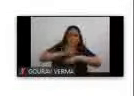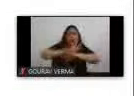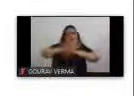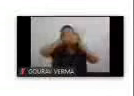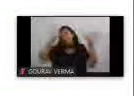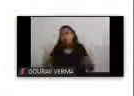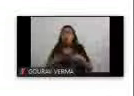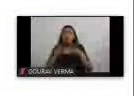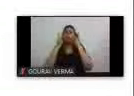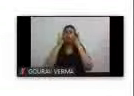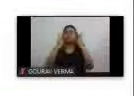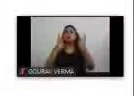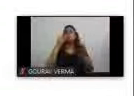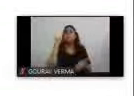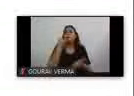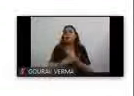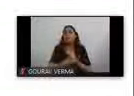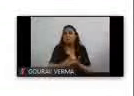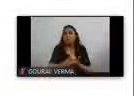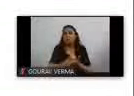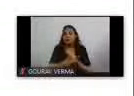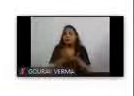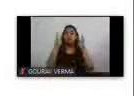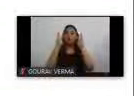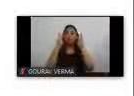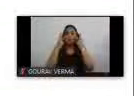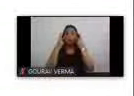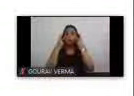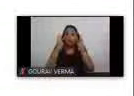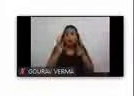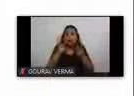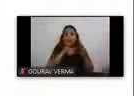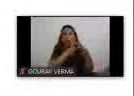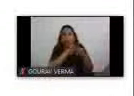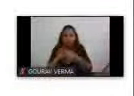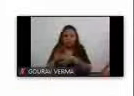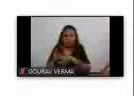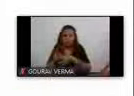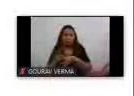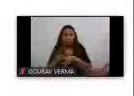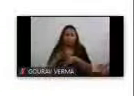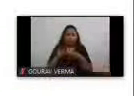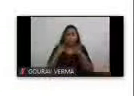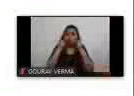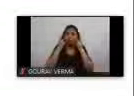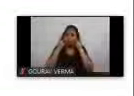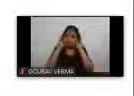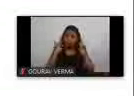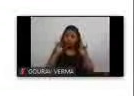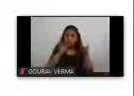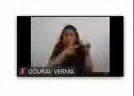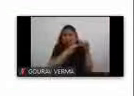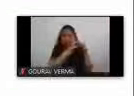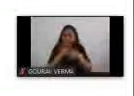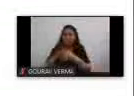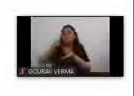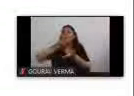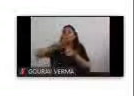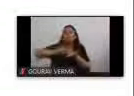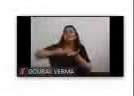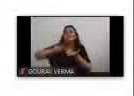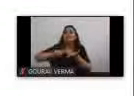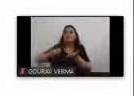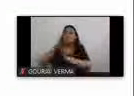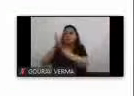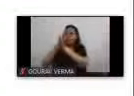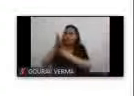ऑल्सो वेरी इंपॉर्टेंट फॉर डेवलपमेंट ऑफ लिटरेसी, लैंग्वेज डेवलपमेंट के लिए बहुत इंपॉर्टेंट है. सो नॉर्मल